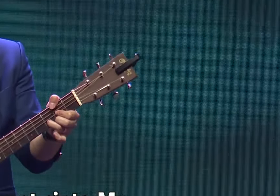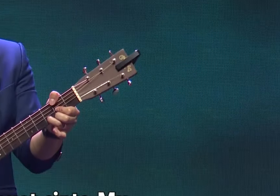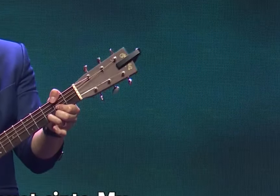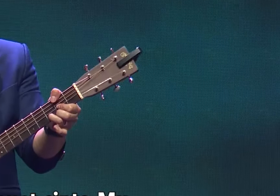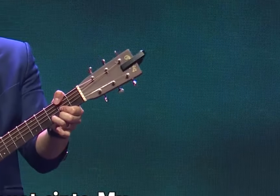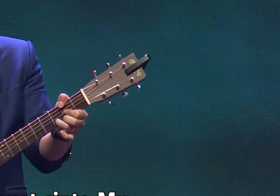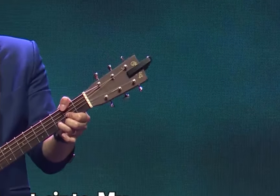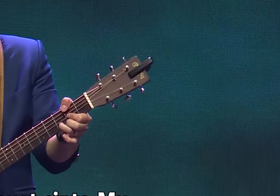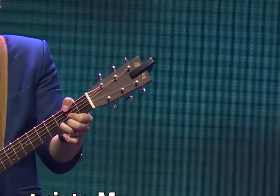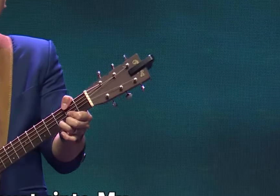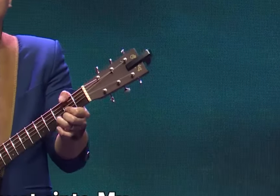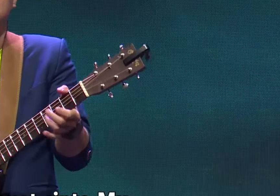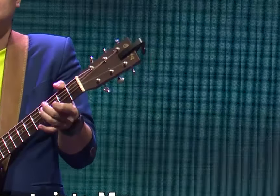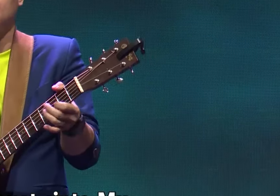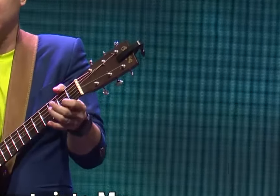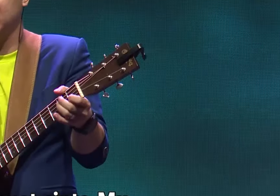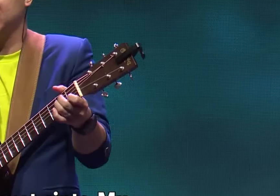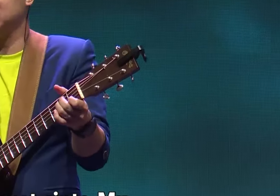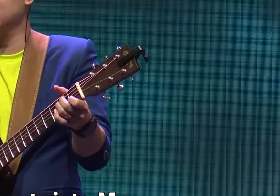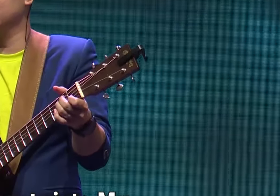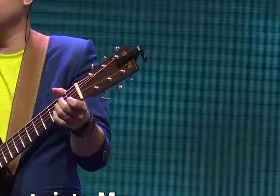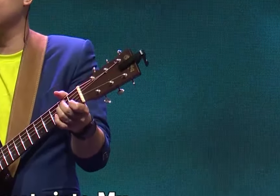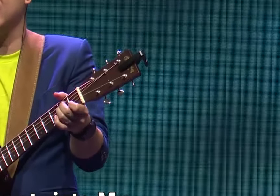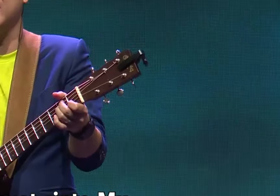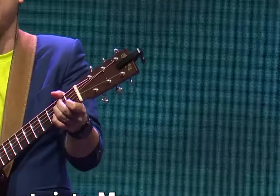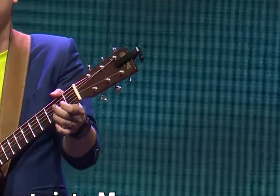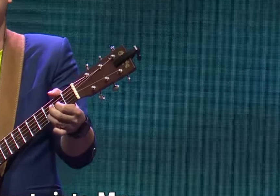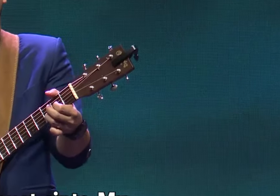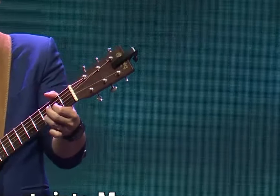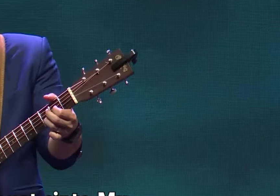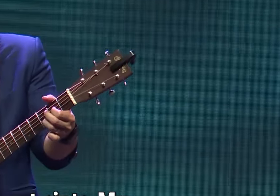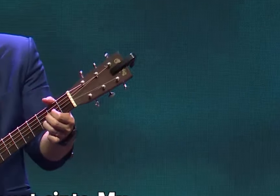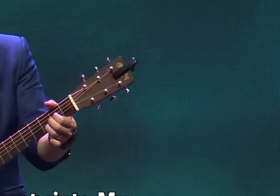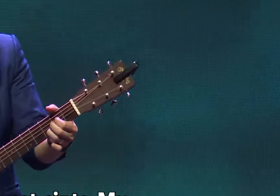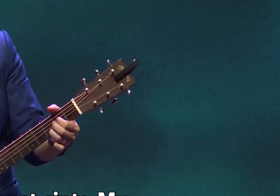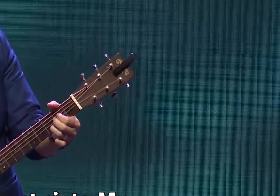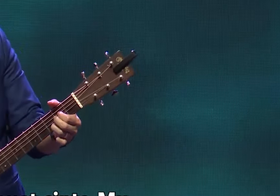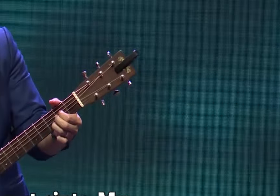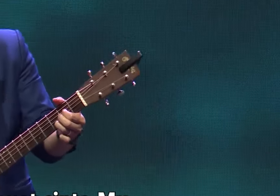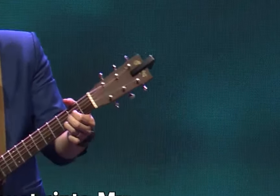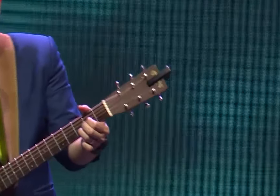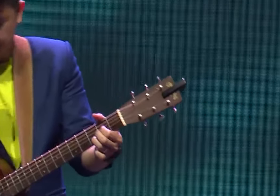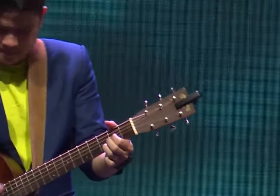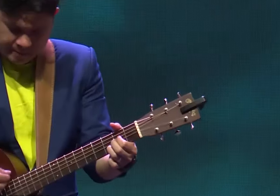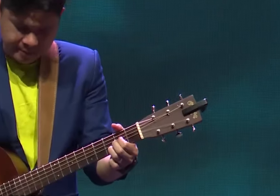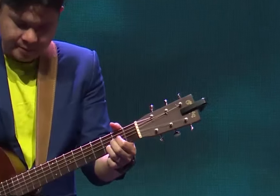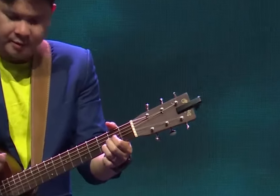Terima kasih buat cinta-Mu.